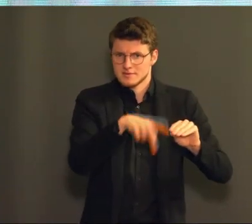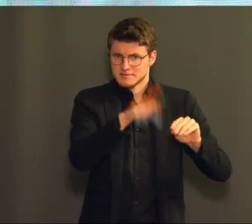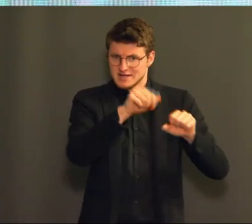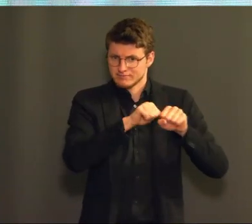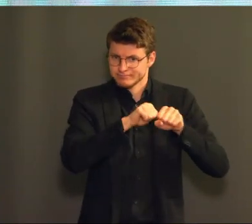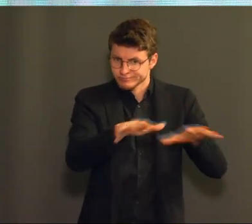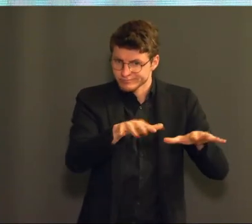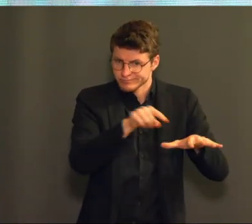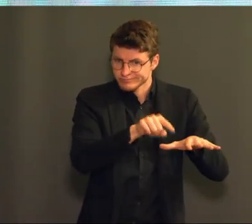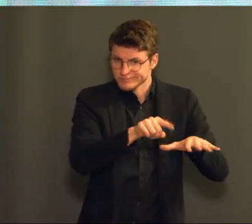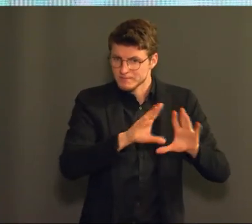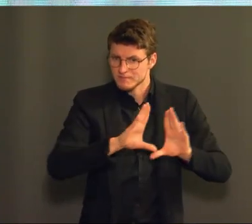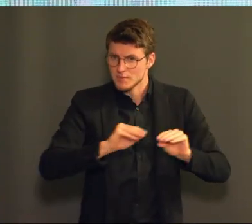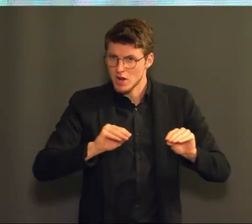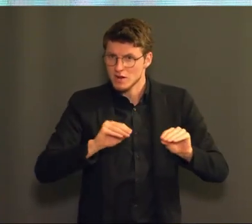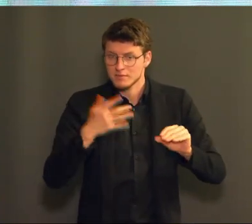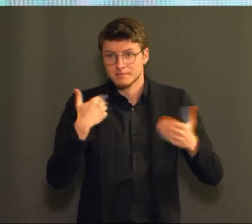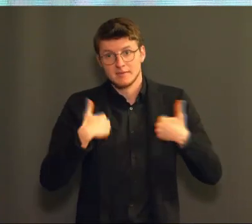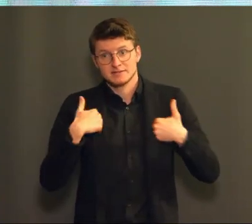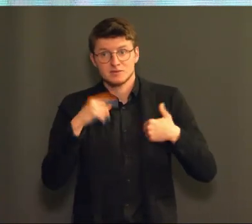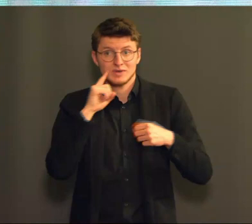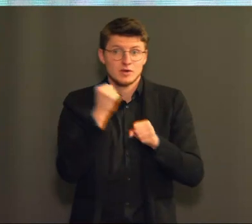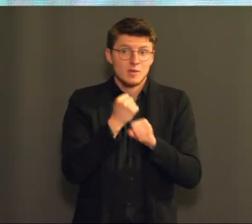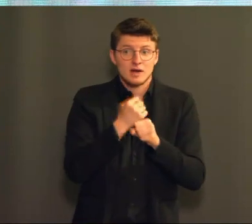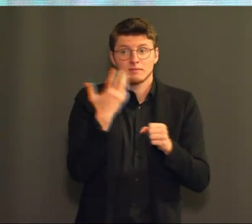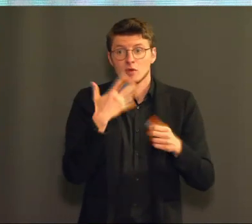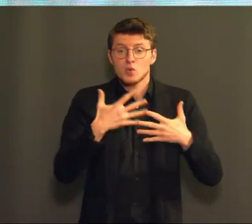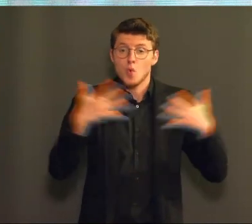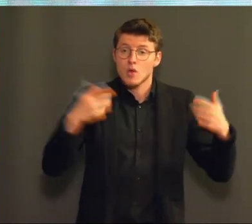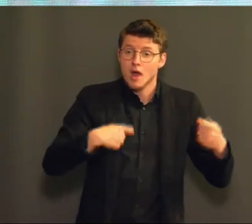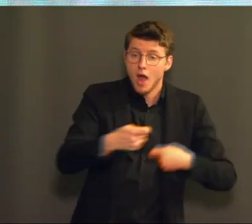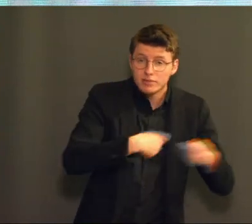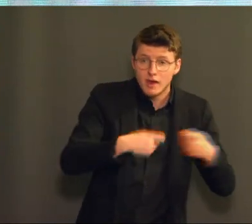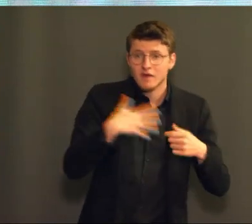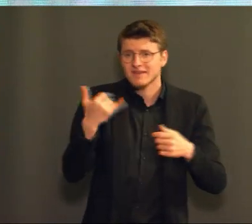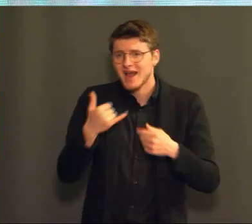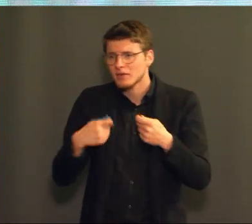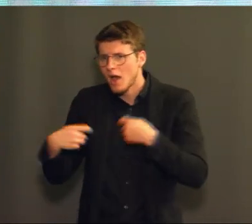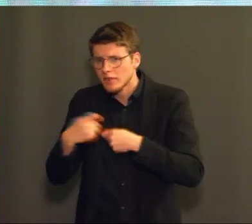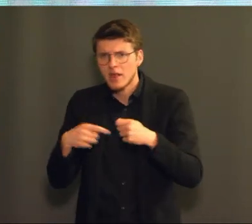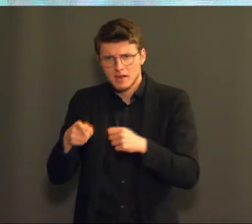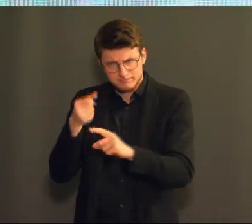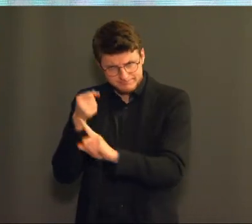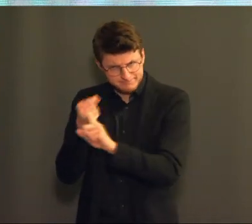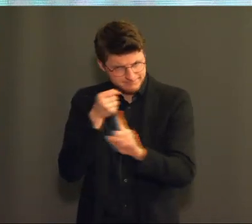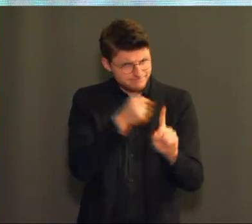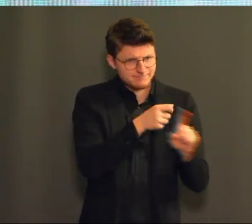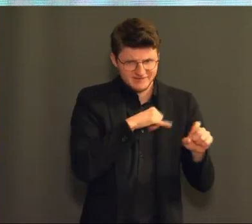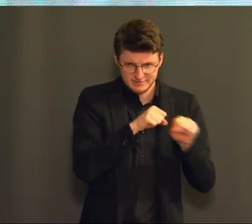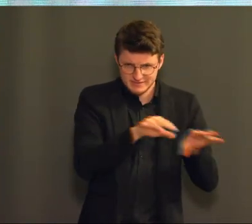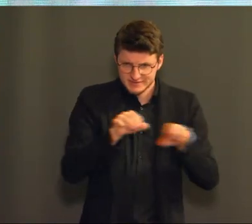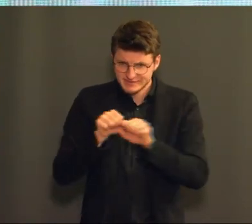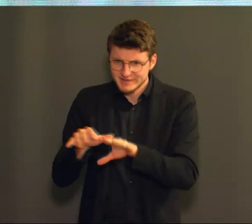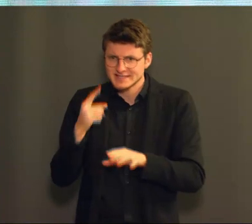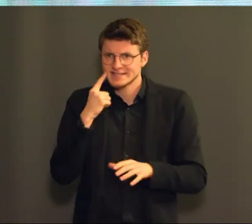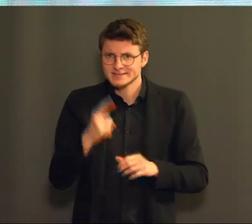Werknemers die actief zijn in de groot- en kleinhandel worden ook getroffen. En daarom zou het interessant zijn om te